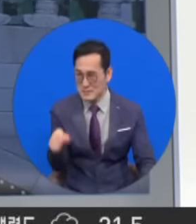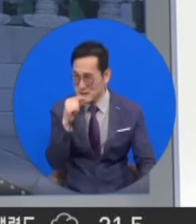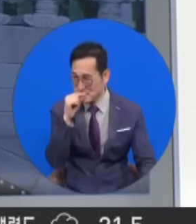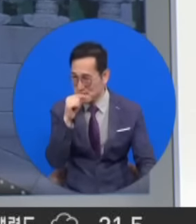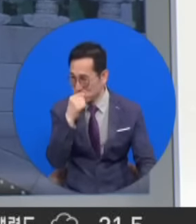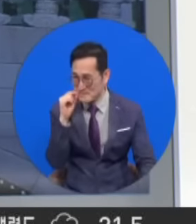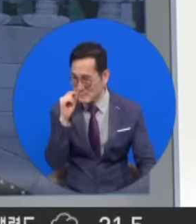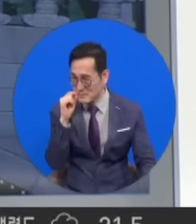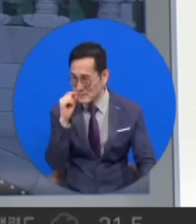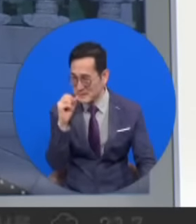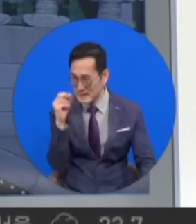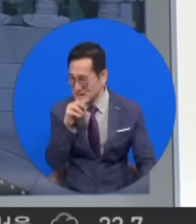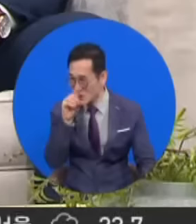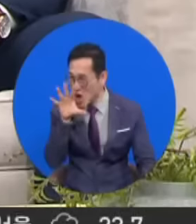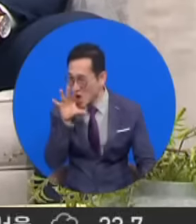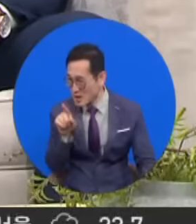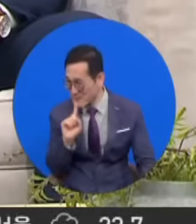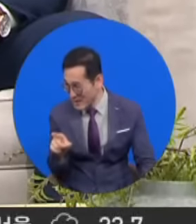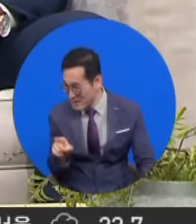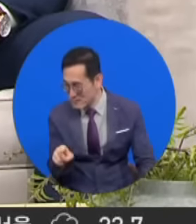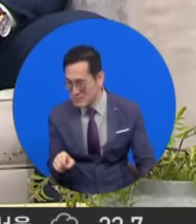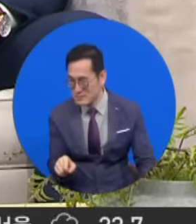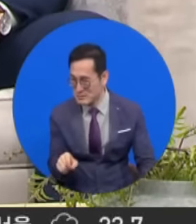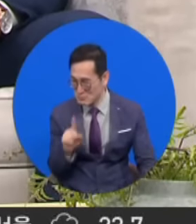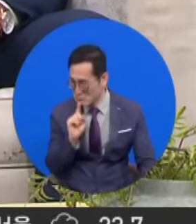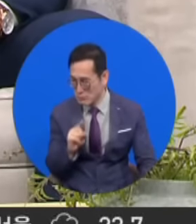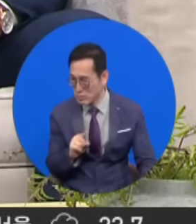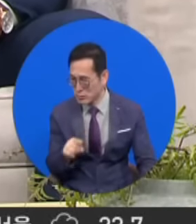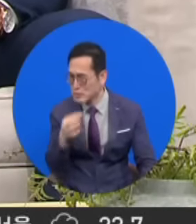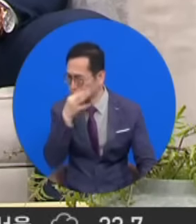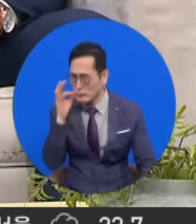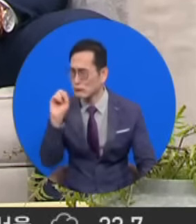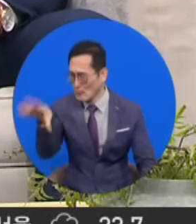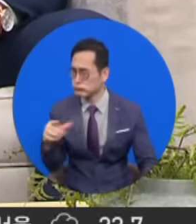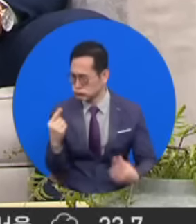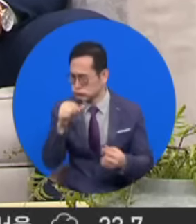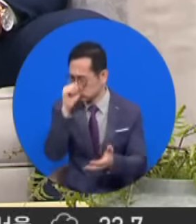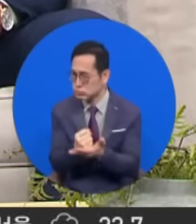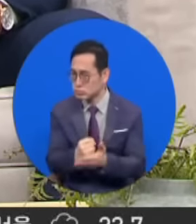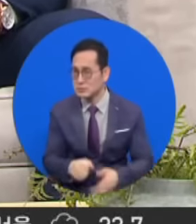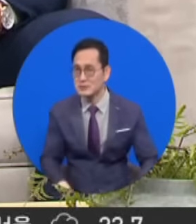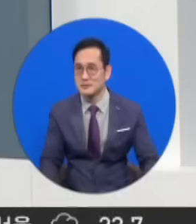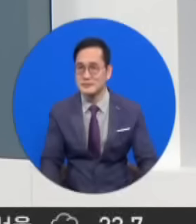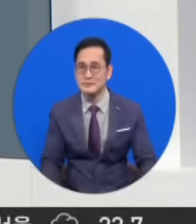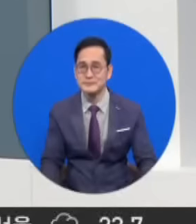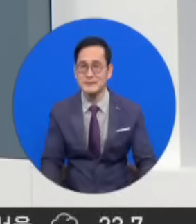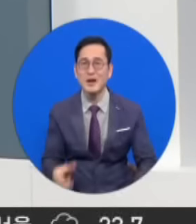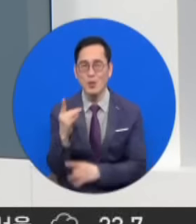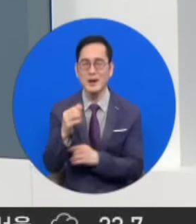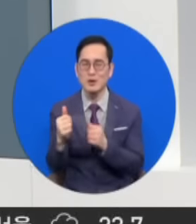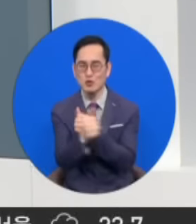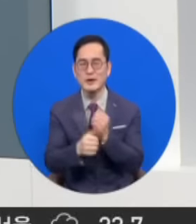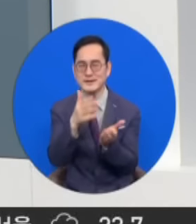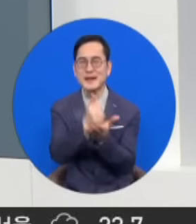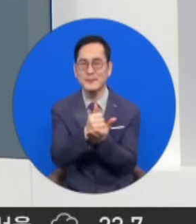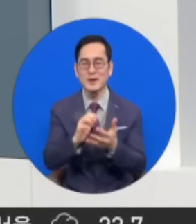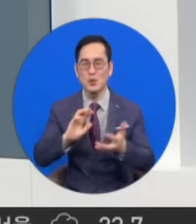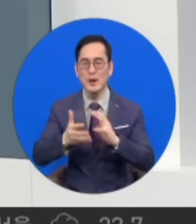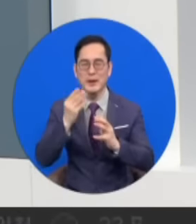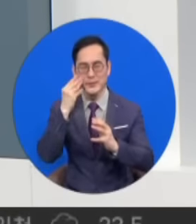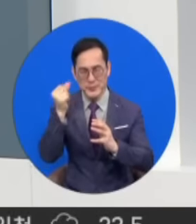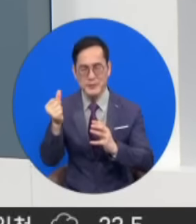좀 설전거리였는데 어떻게 보십니까? 입 닫아라. 그 원래 이제 위원장의 책무가 네. 그 회의를